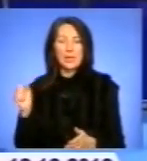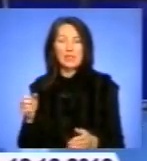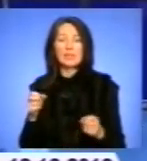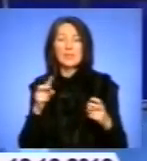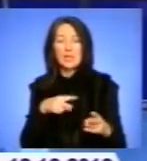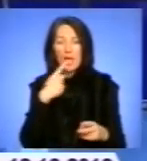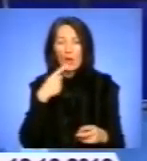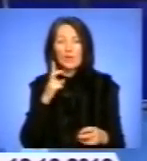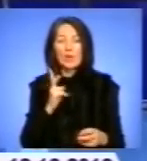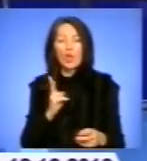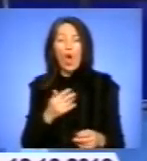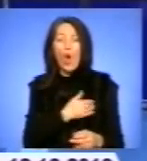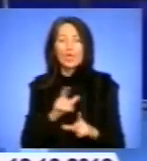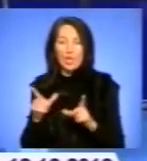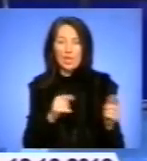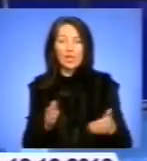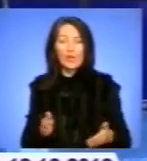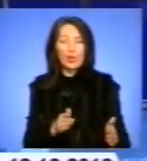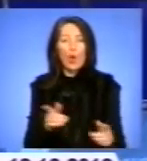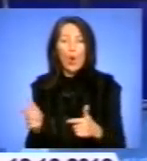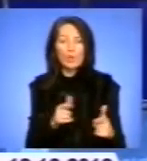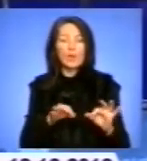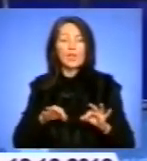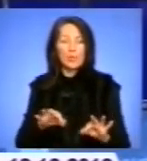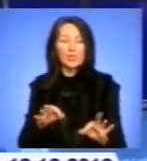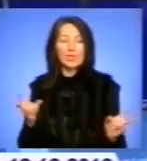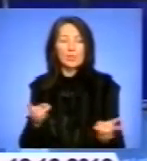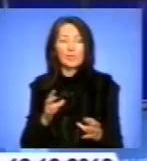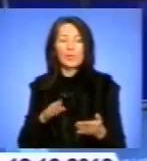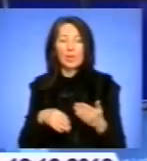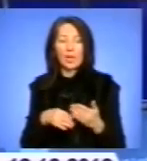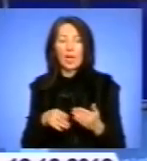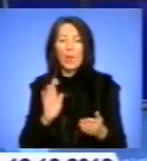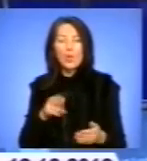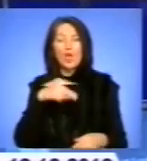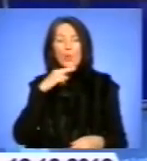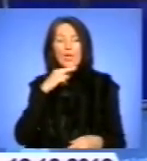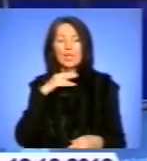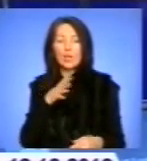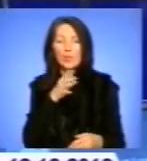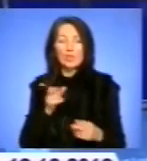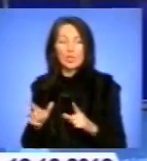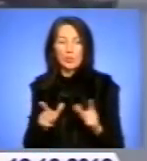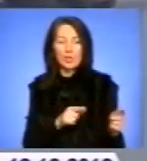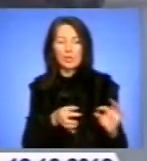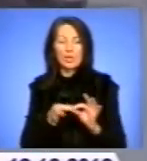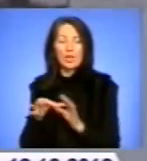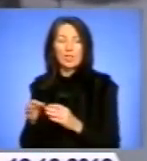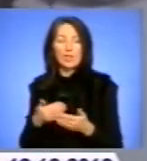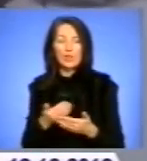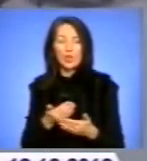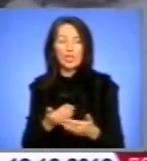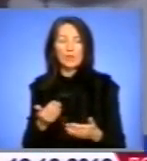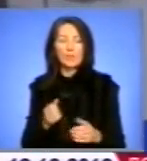дорогу, готувати транспорт належним чином і бути обережним під час поїздок. Детальніше у сюжеті.